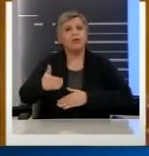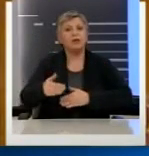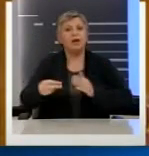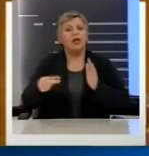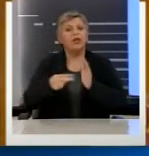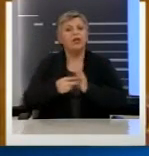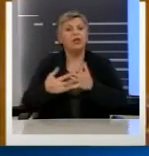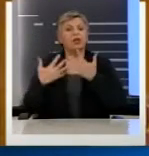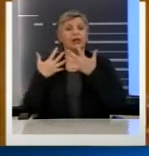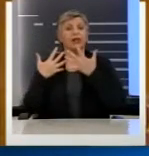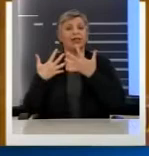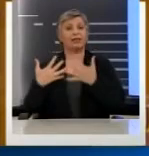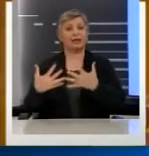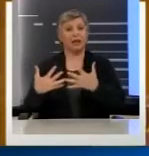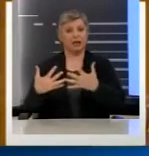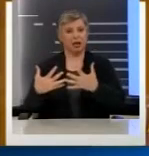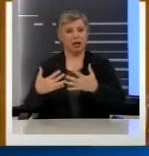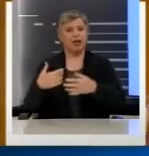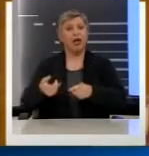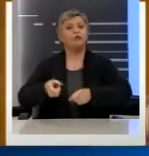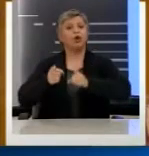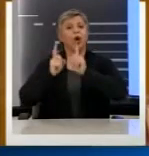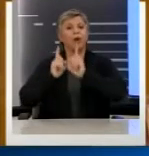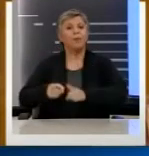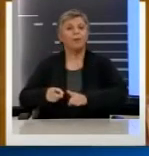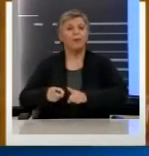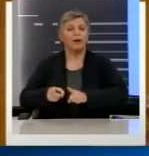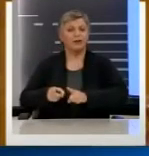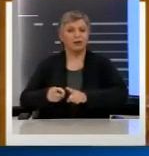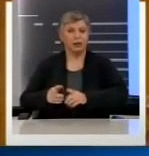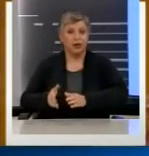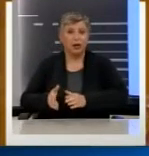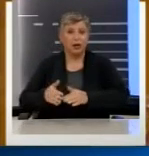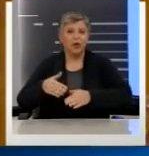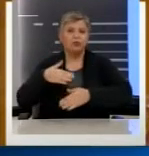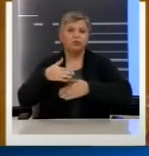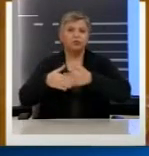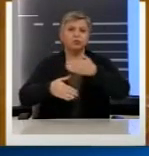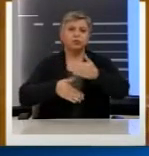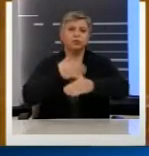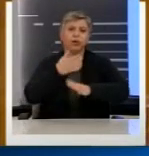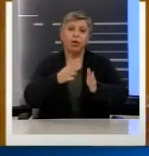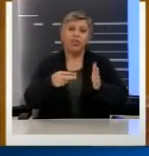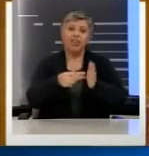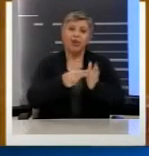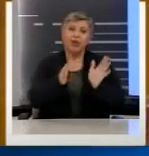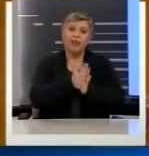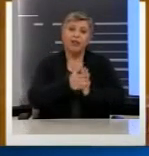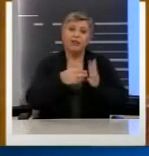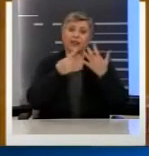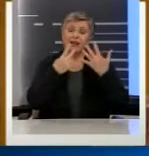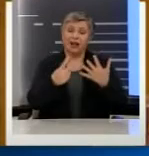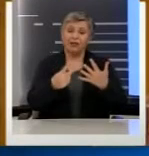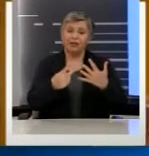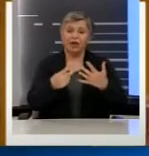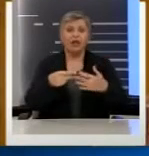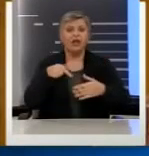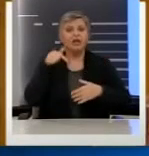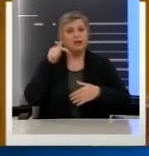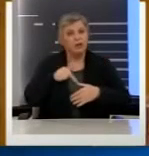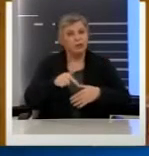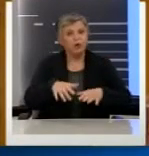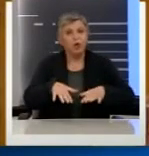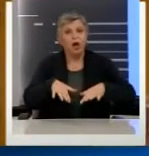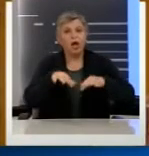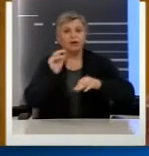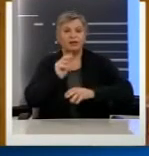Έχουμε 2017. Τώρα έγινε δυνατόν με τελευταίες νομοθετικές πράξεις να προσεγγιστεί το ζήτημα